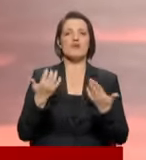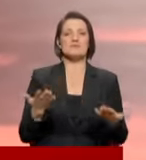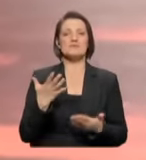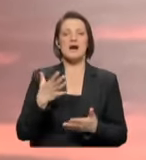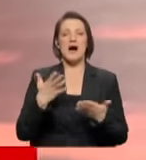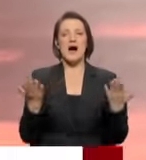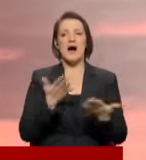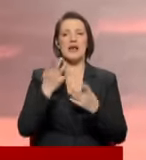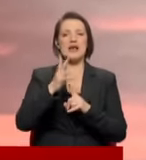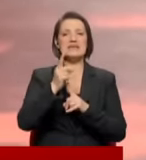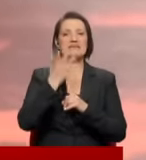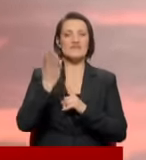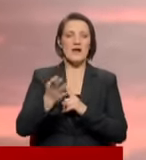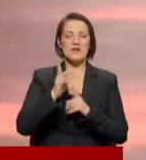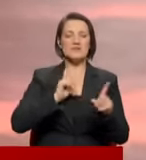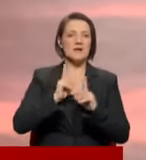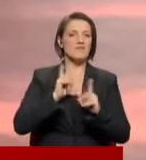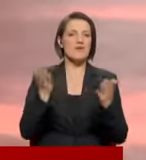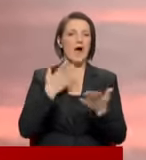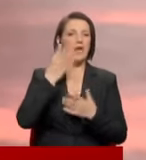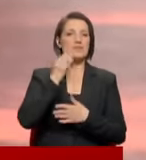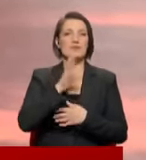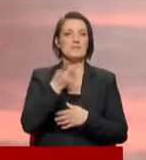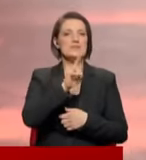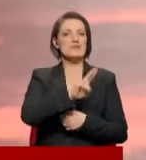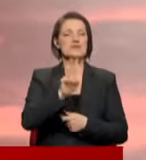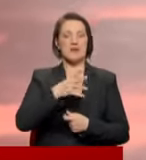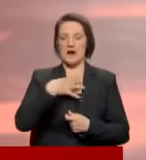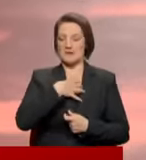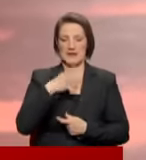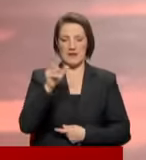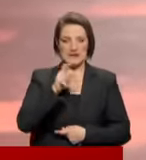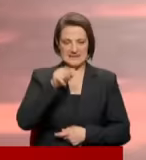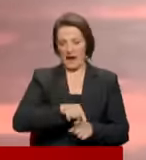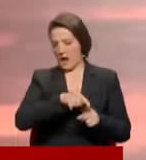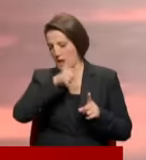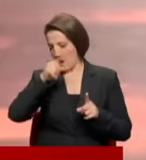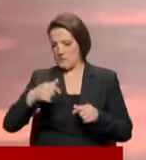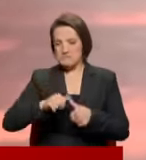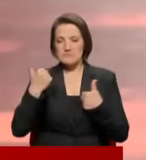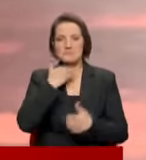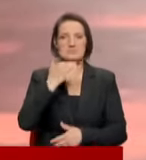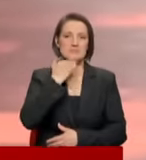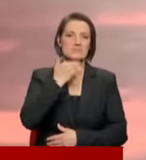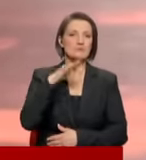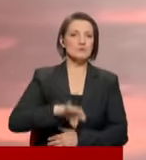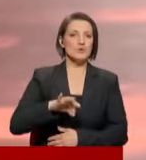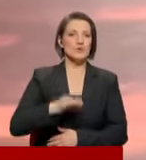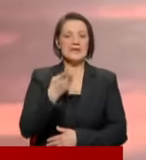Hala istinafta nasıl olur onu da anlamış değilim. 2020'nin Haziran ayından bu yanadır ben boşanamıyorum.